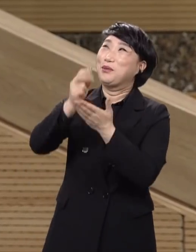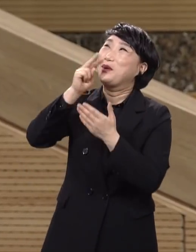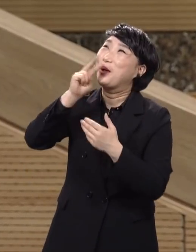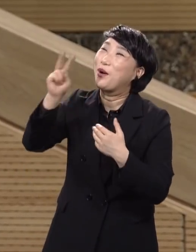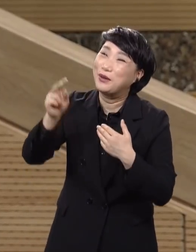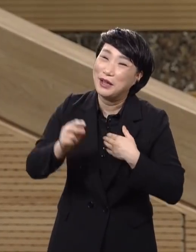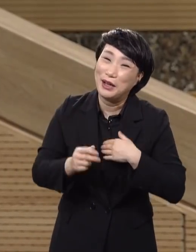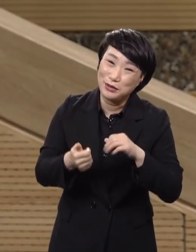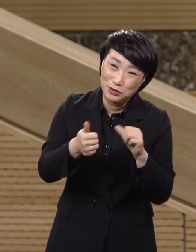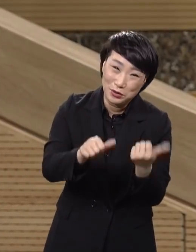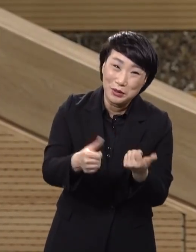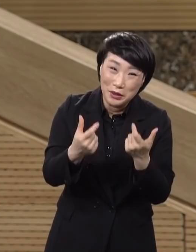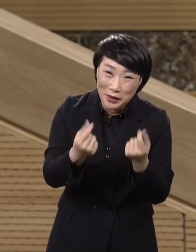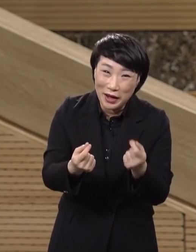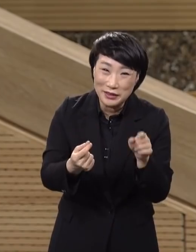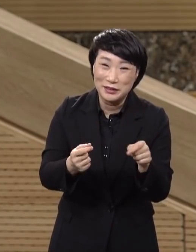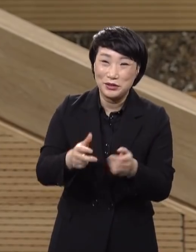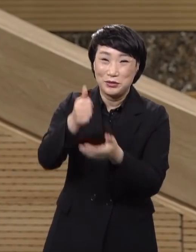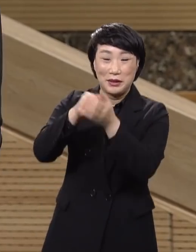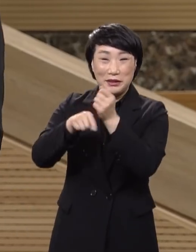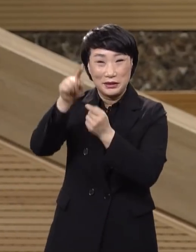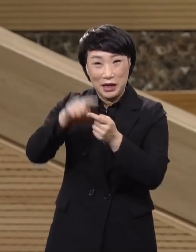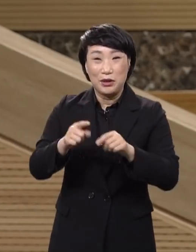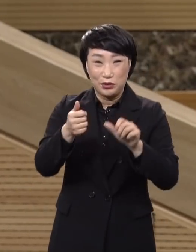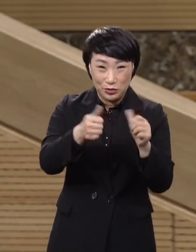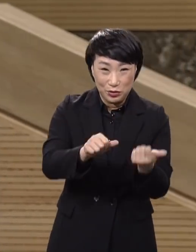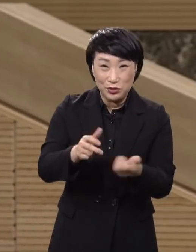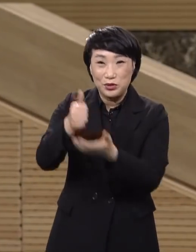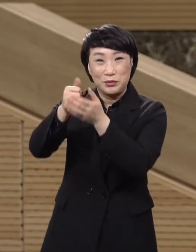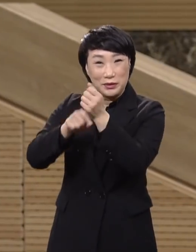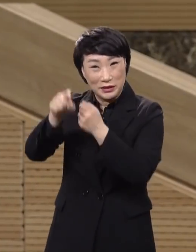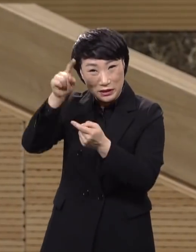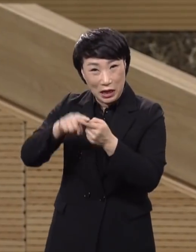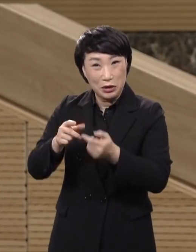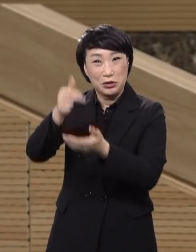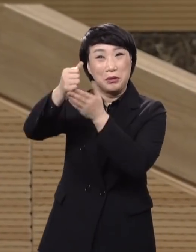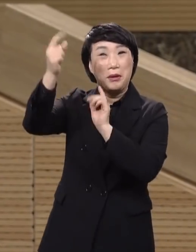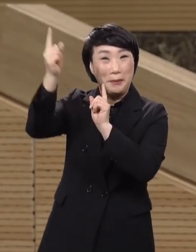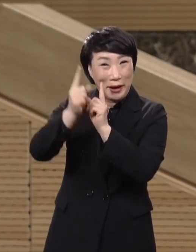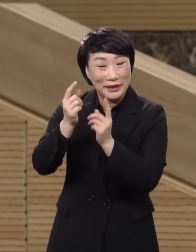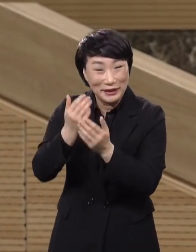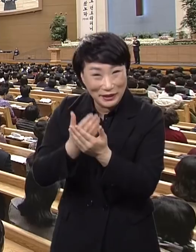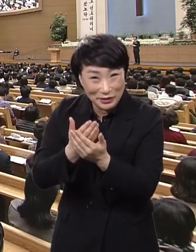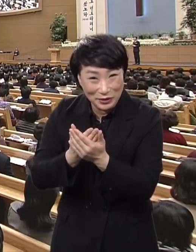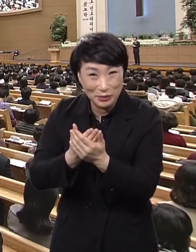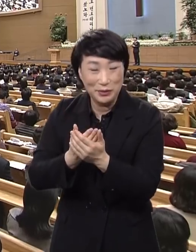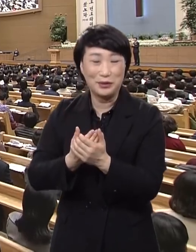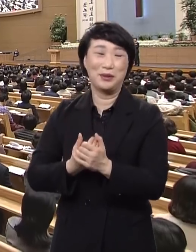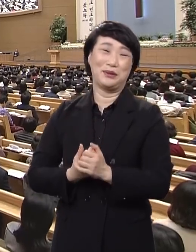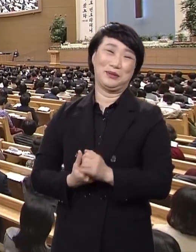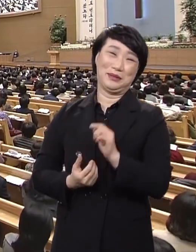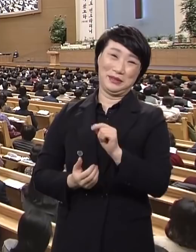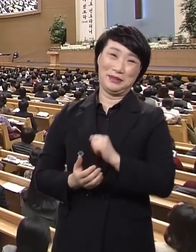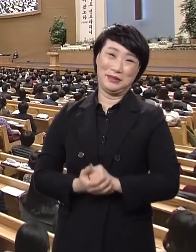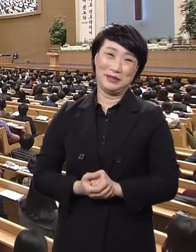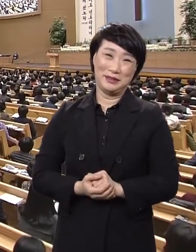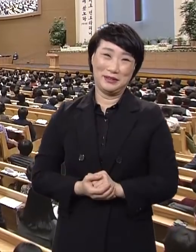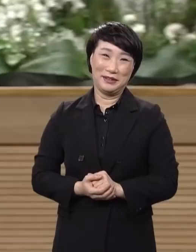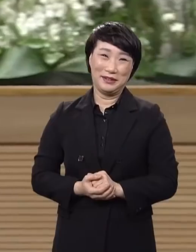나의 죽음도 그렇게 주님 뜻대로 죽고 주님 뜻대로 주님을 뵙게 하옵소서.